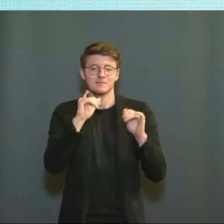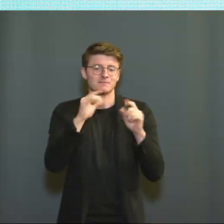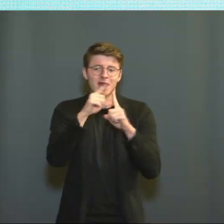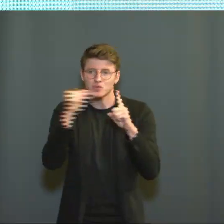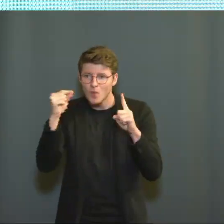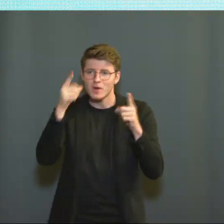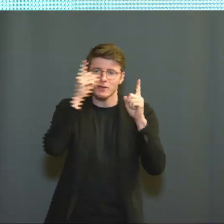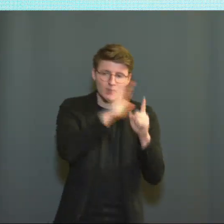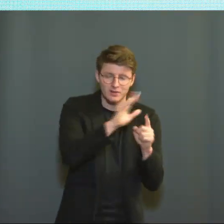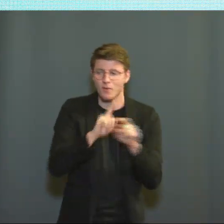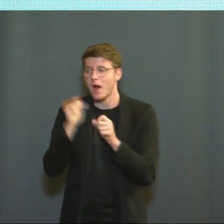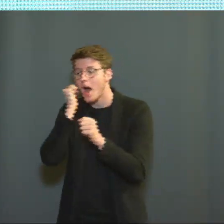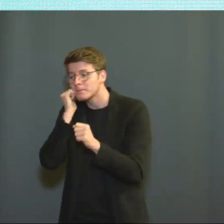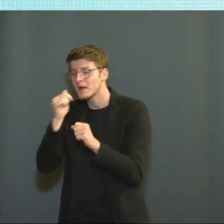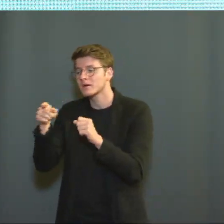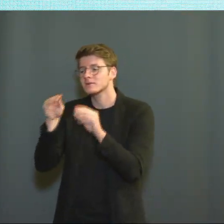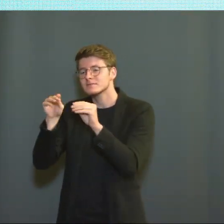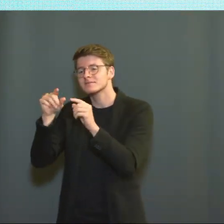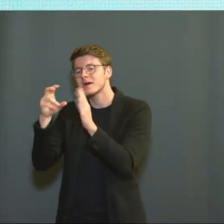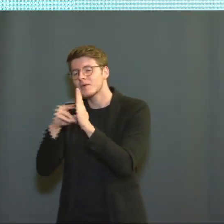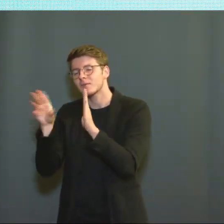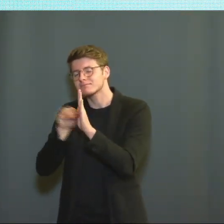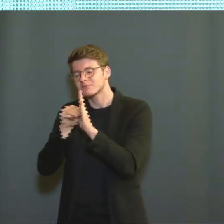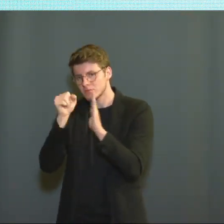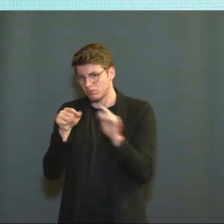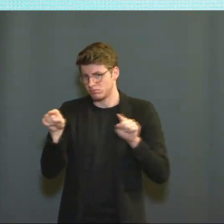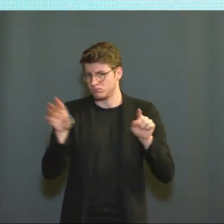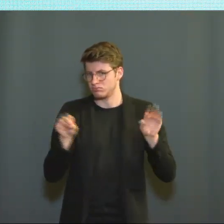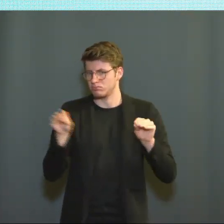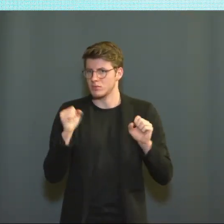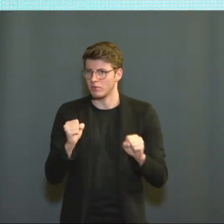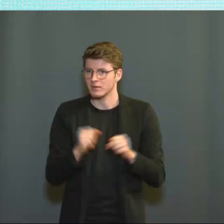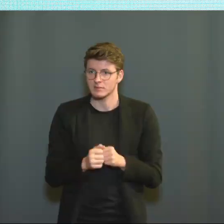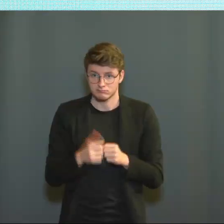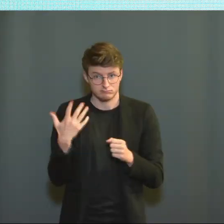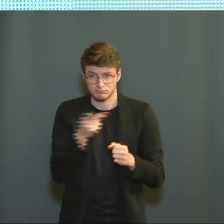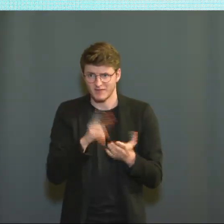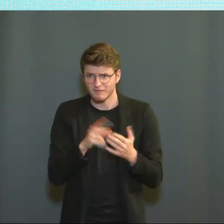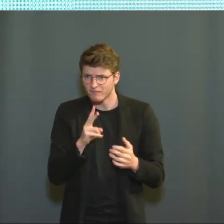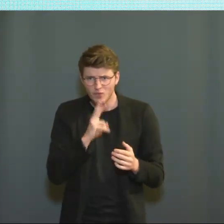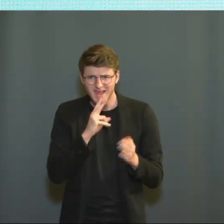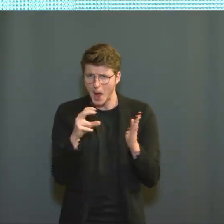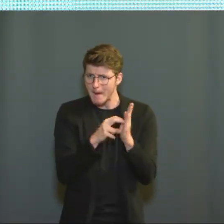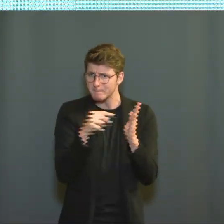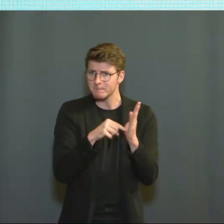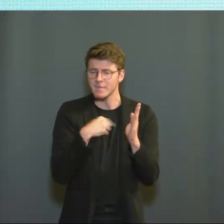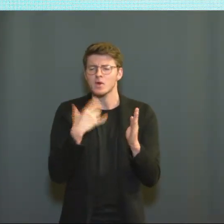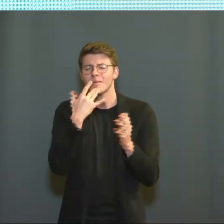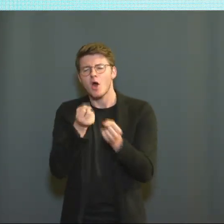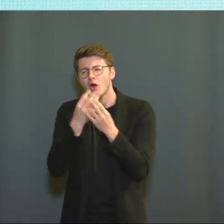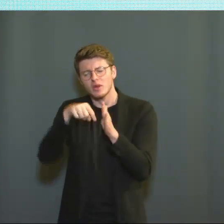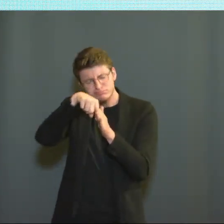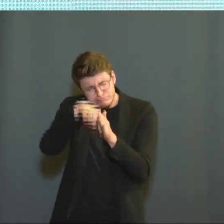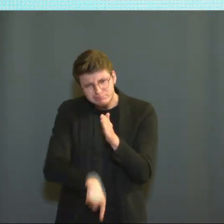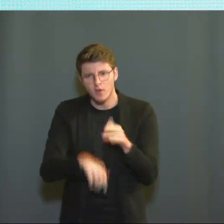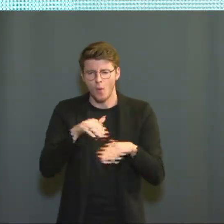smartphone. Er zijn enkele belangrijke voordelen voor deze app die ik graag wil benadrukken. Als